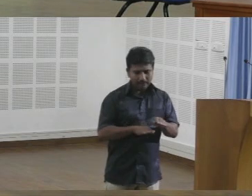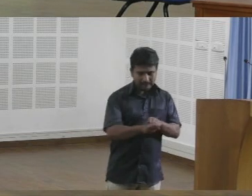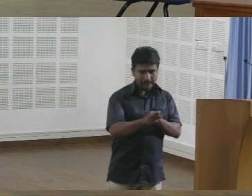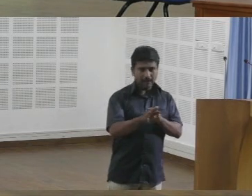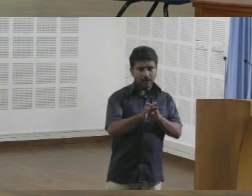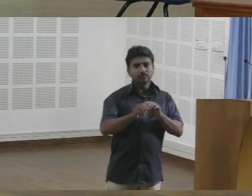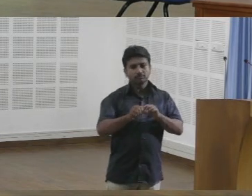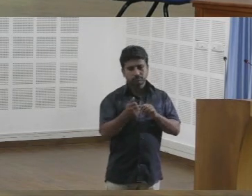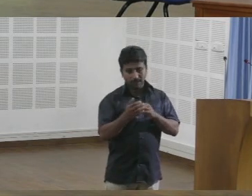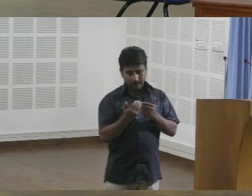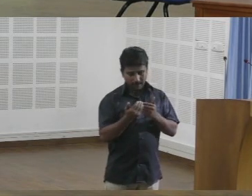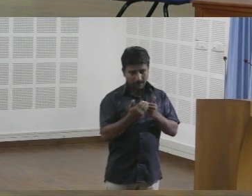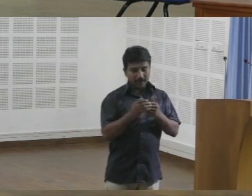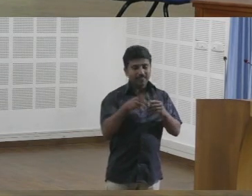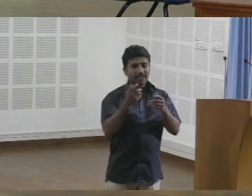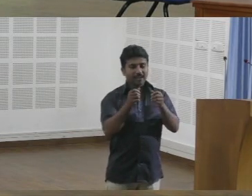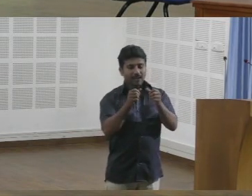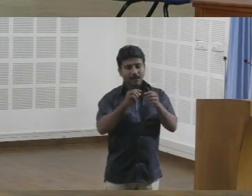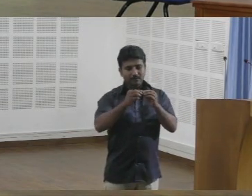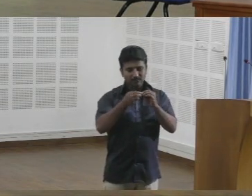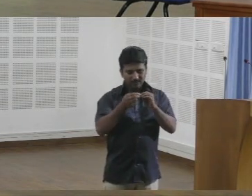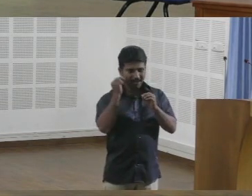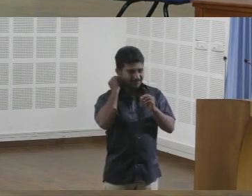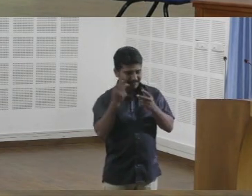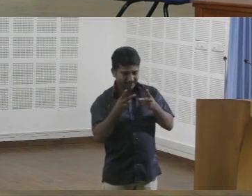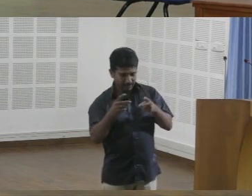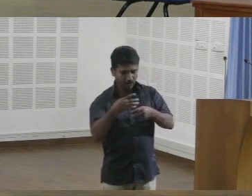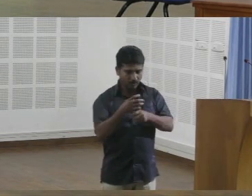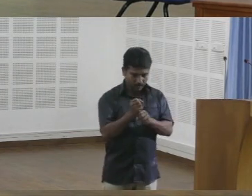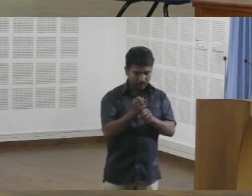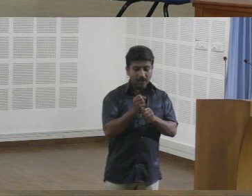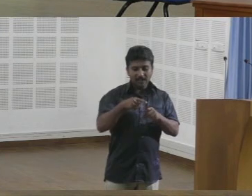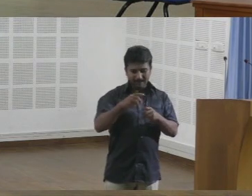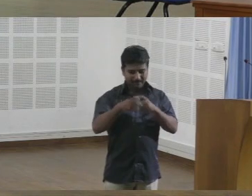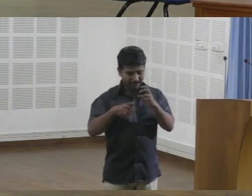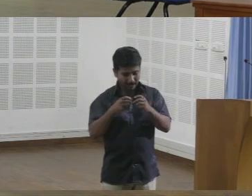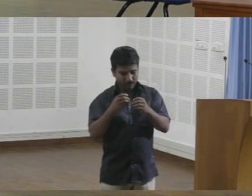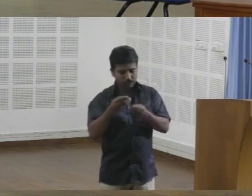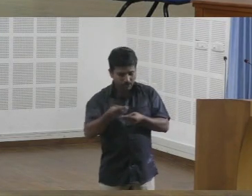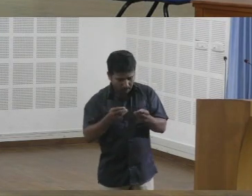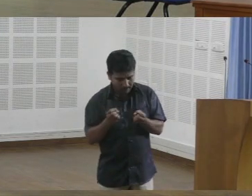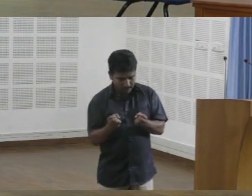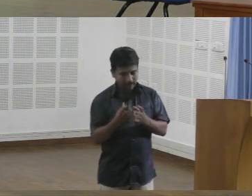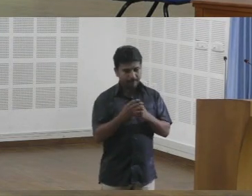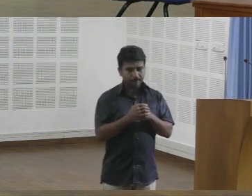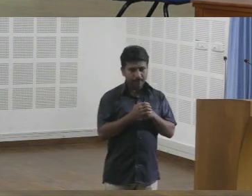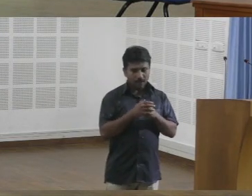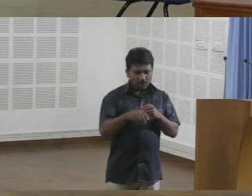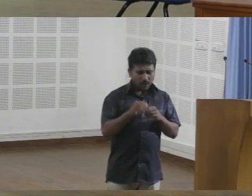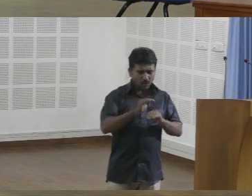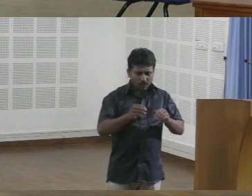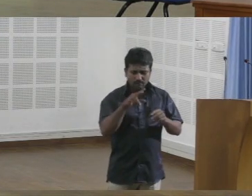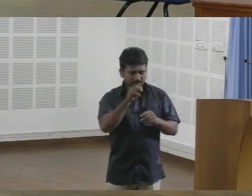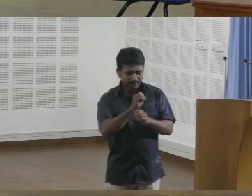ആഡീസ് എഡ്യൂക്കേഷൻ എന്ന പേരിൽ ഒരു ജോലി തുടങ്ങാൻ ആത്മവിശ്വാസം നൽകിയതും സംസാരിക്കുന്ന അവന്റെ ആശയവിനിമയ